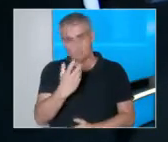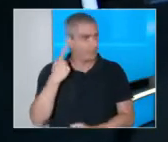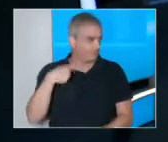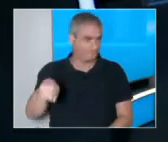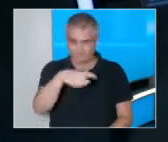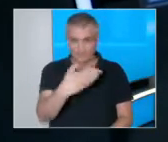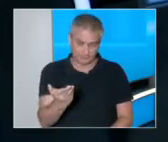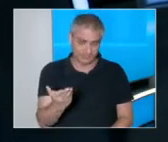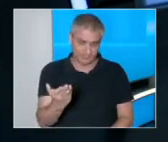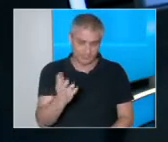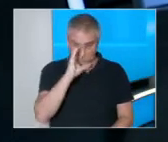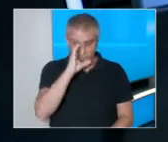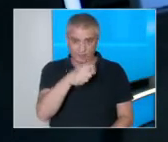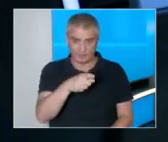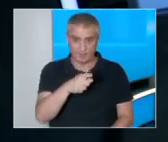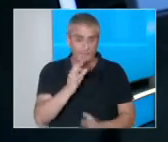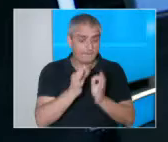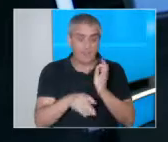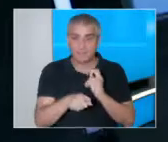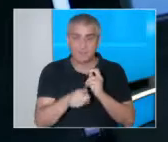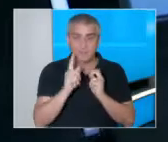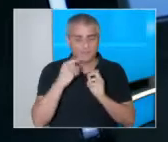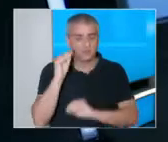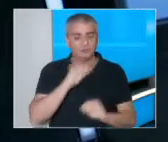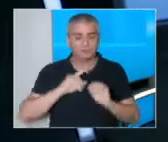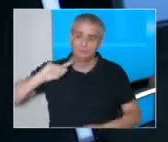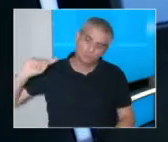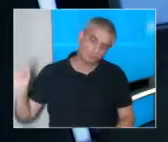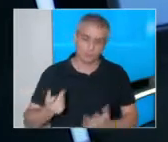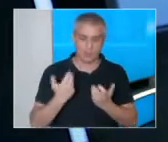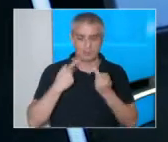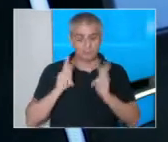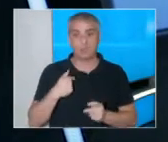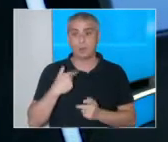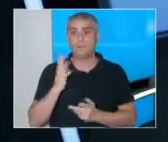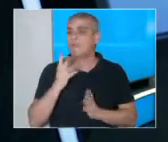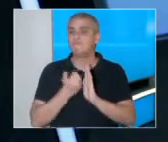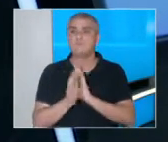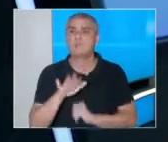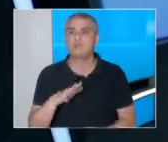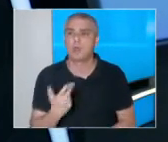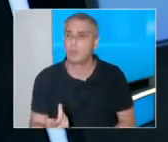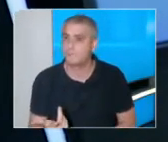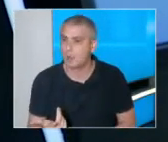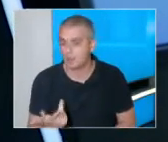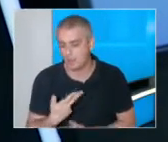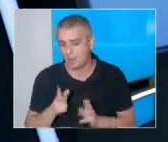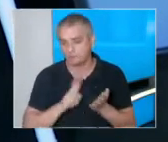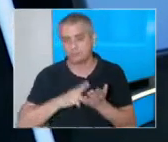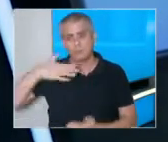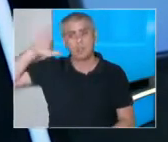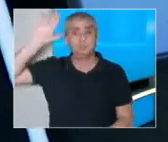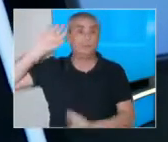המאזינים, את הצופים בפרטים, אבל השתמשנו בכל הכלים הפרלמנטריים. על מה ויתרנו? ויתרנו רק על זכות